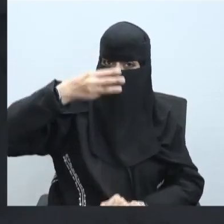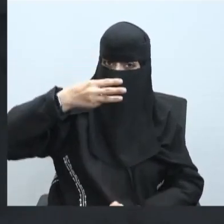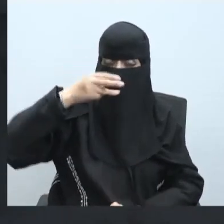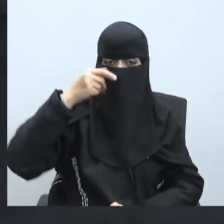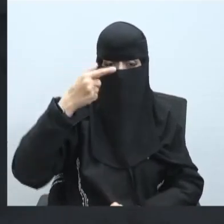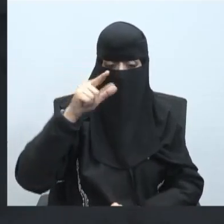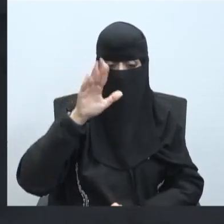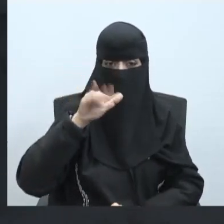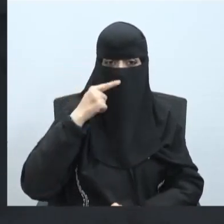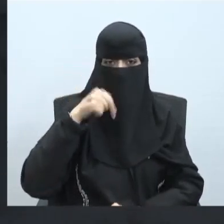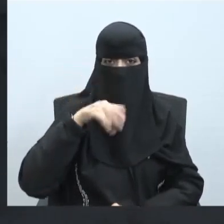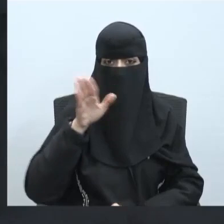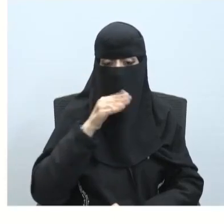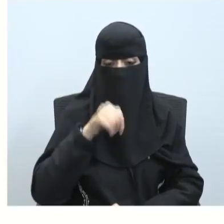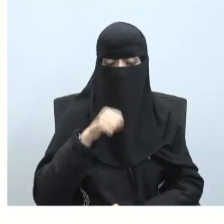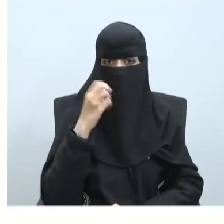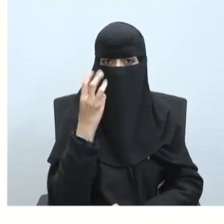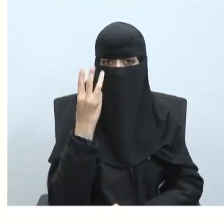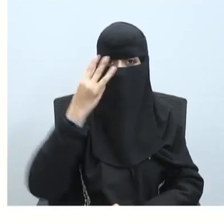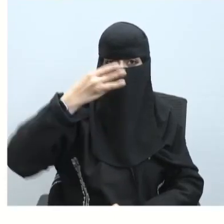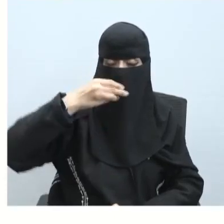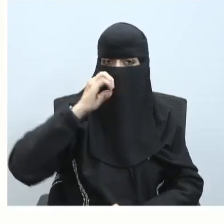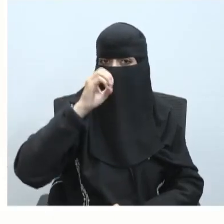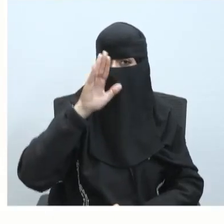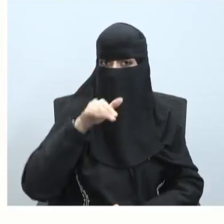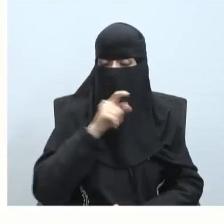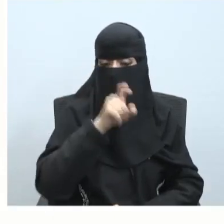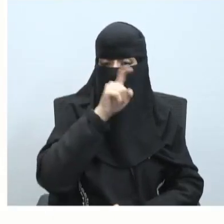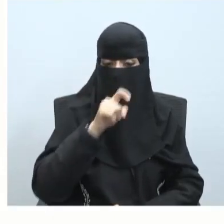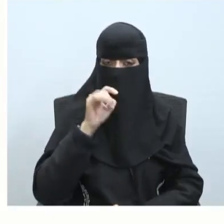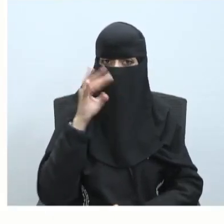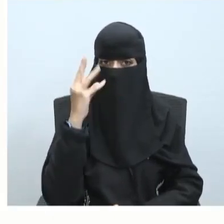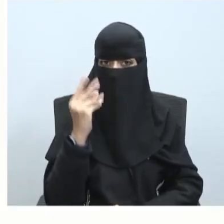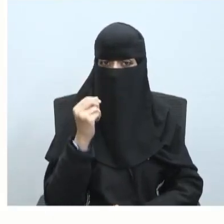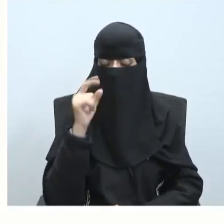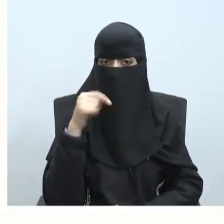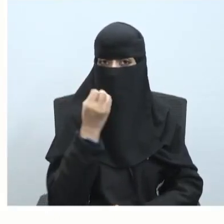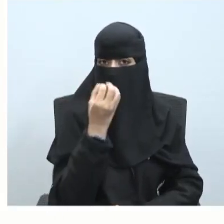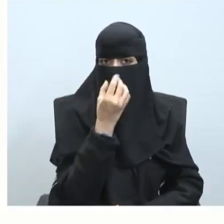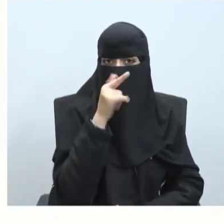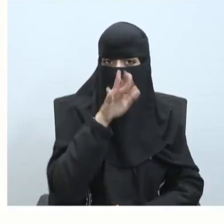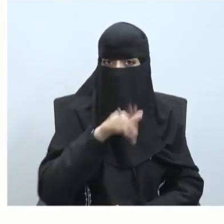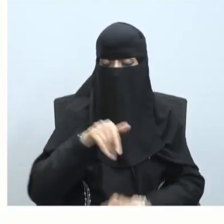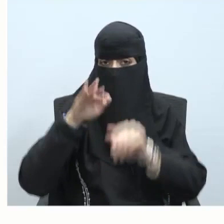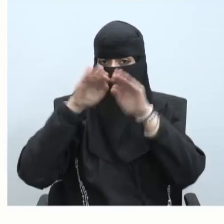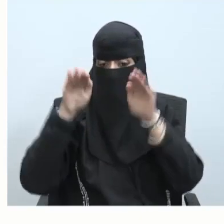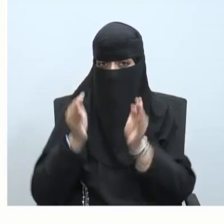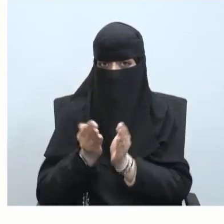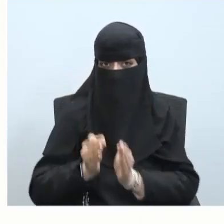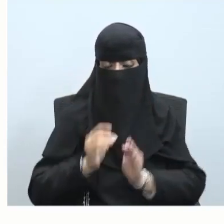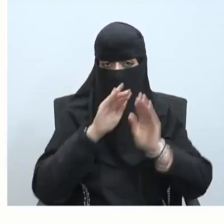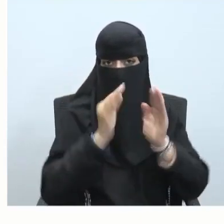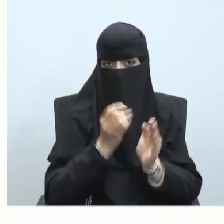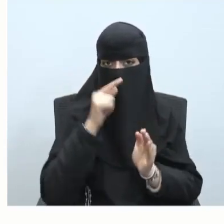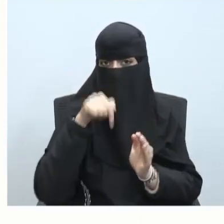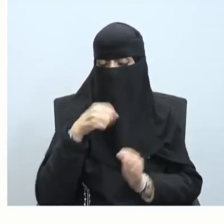ثلاثون اذا ابنائي وبناتي نستطيع ان نجيب على هذا السؤال ونقول عدد الوردات في هذه المزهريات هو